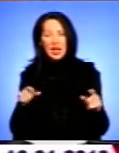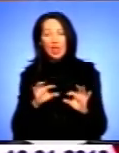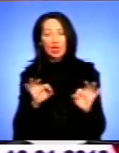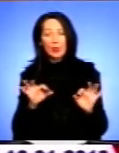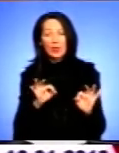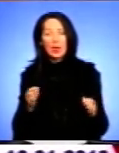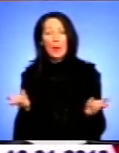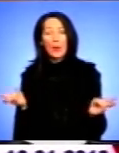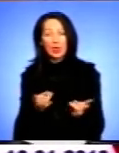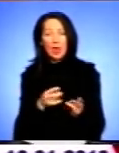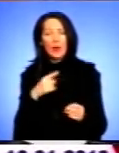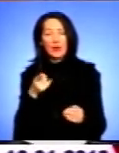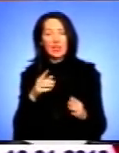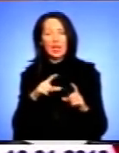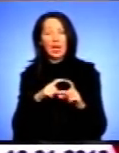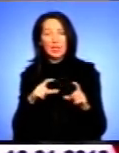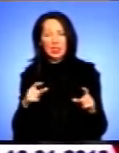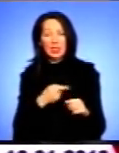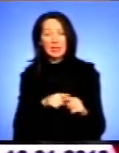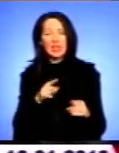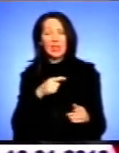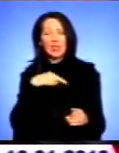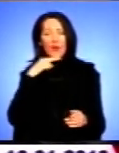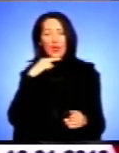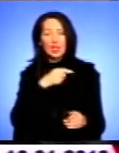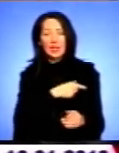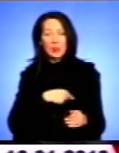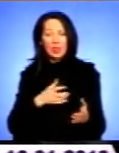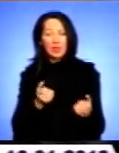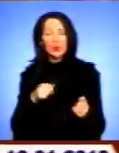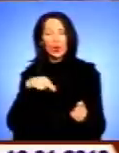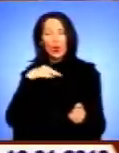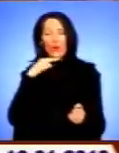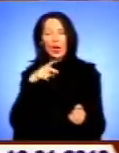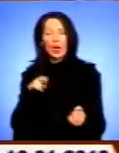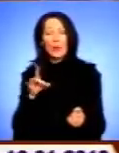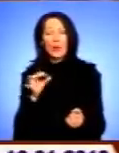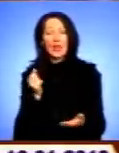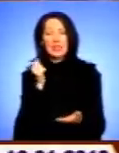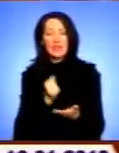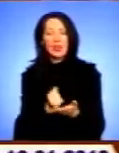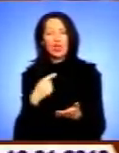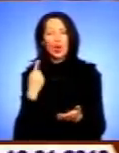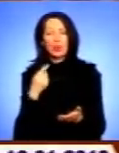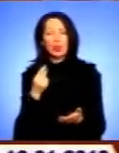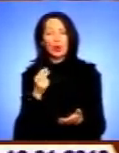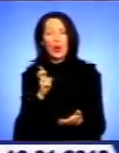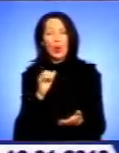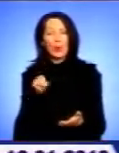у їхніх закладах. Ці зауваження депутати обласної ради візьмуть до уваги при затвердженні обласного бюджету.